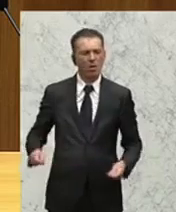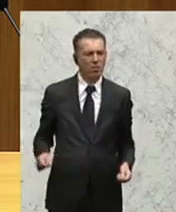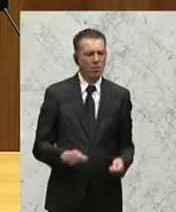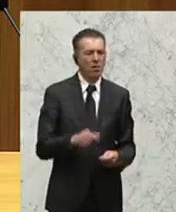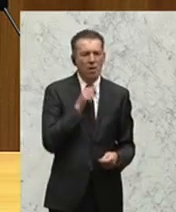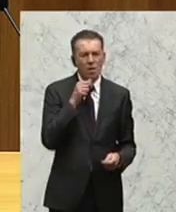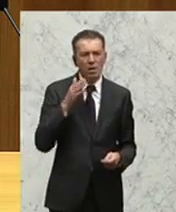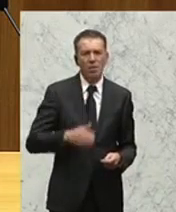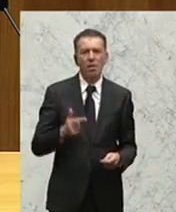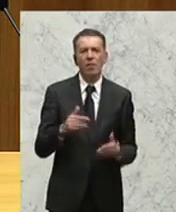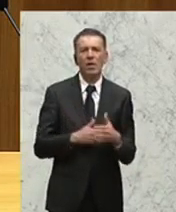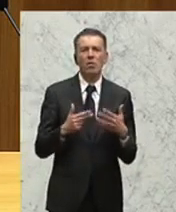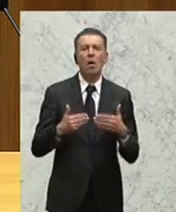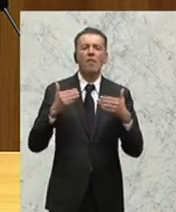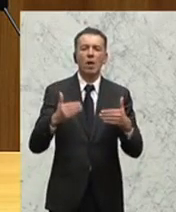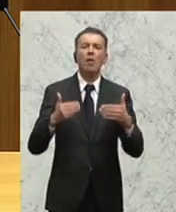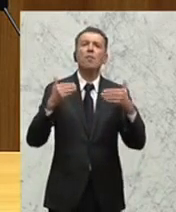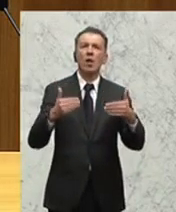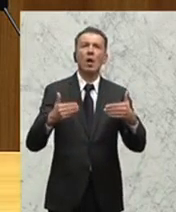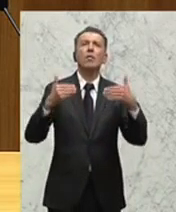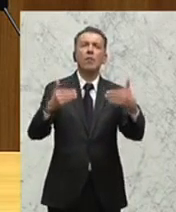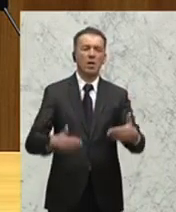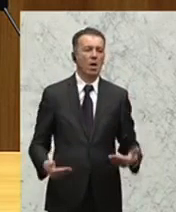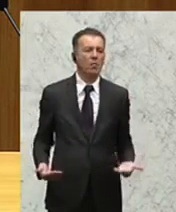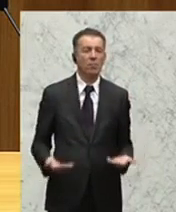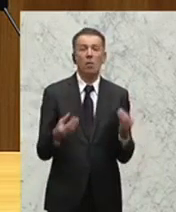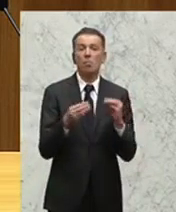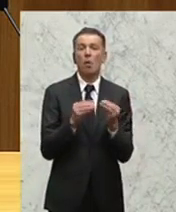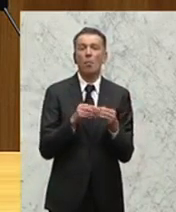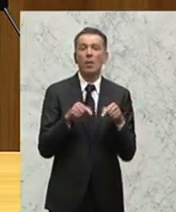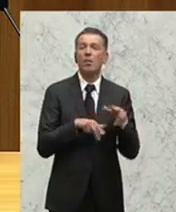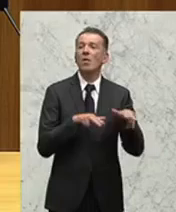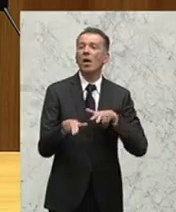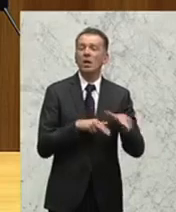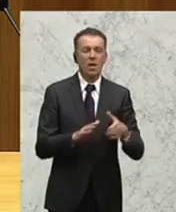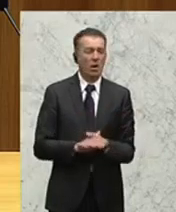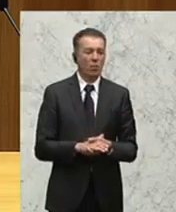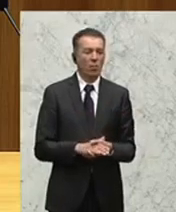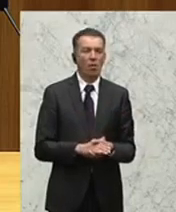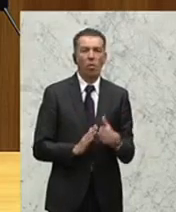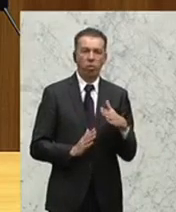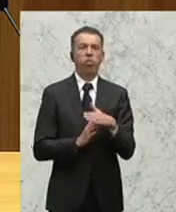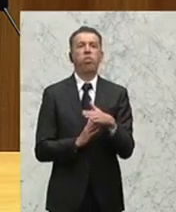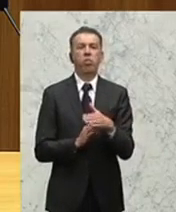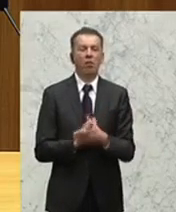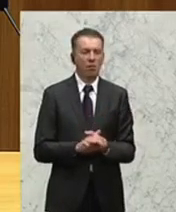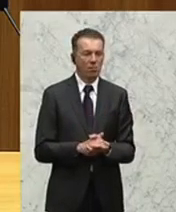seit 2008 vertagen. Das ist das Problem dieser Regierung. Das heißt